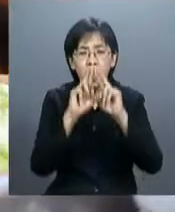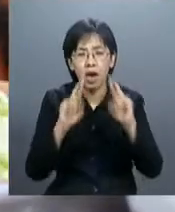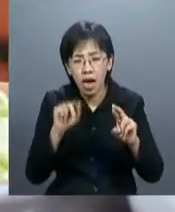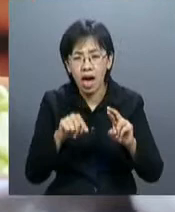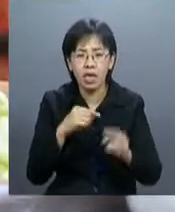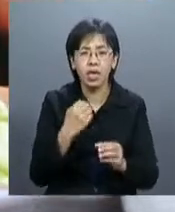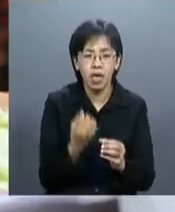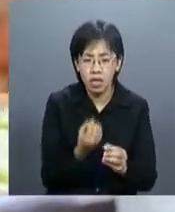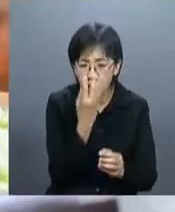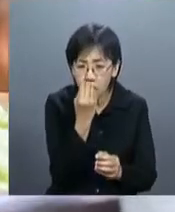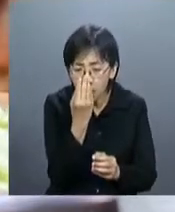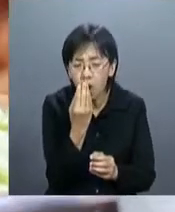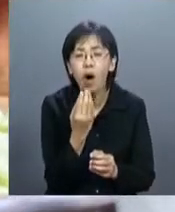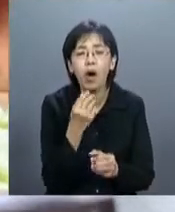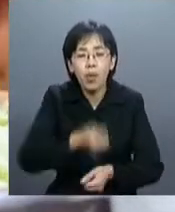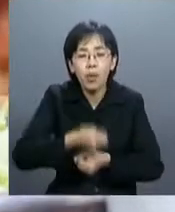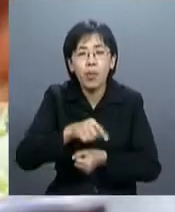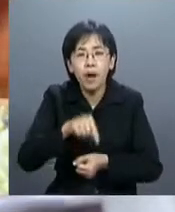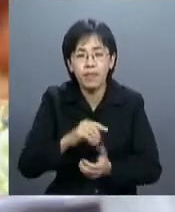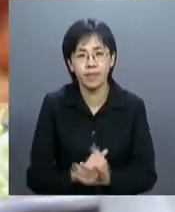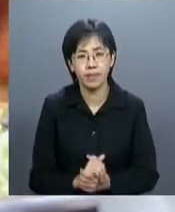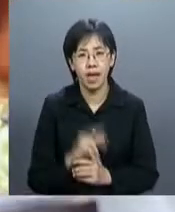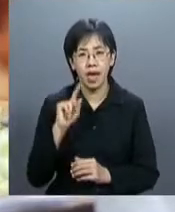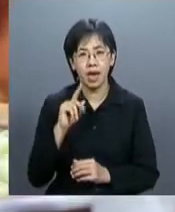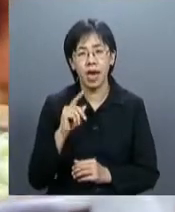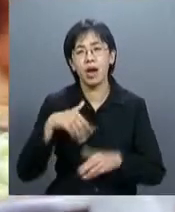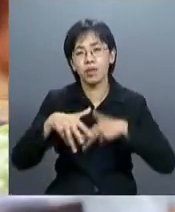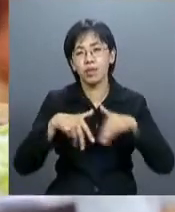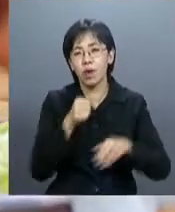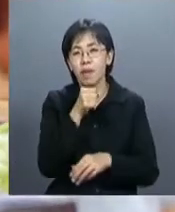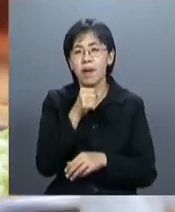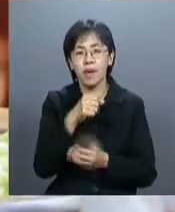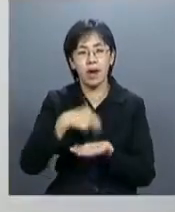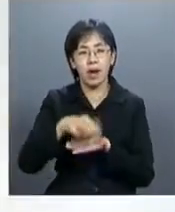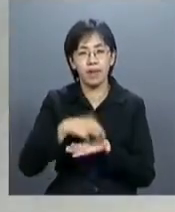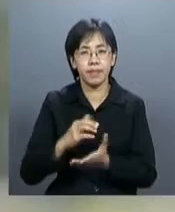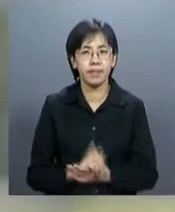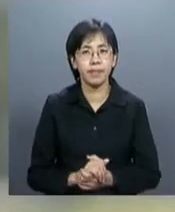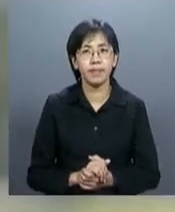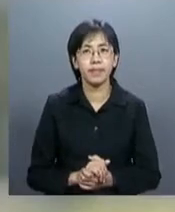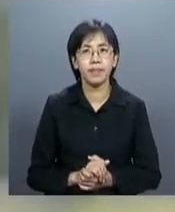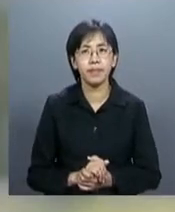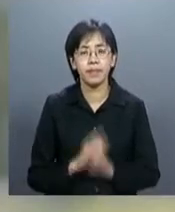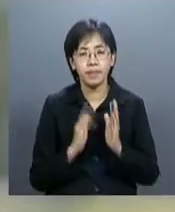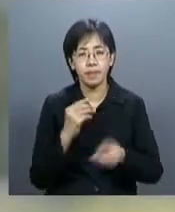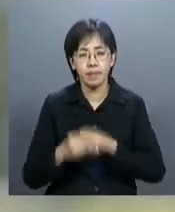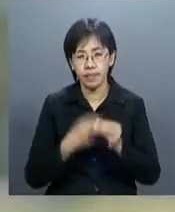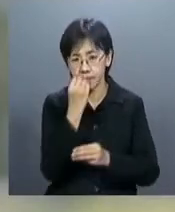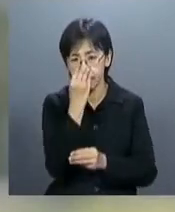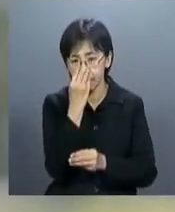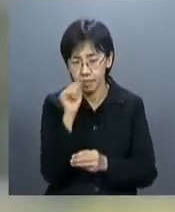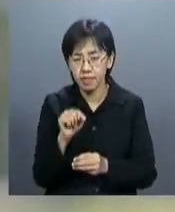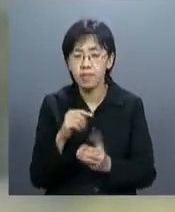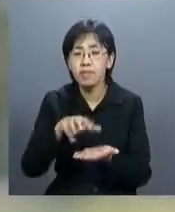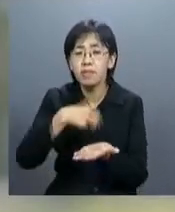นี้รัฐโรจิตพนาGen Z Reporterรายงาน แม่ค้าดอกไม้ที่ปากคลองตลาดเล่า